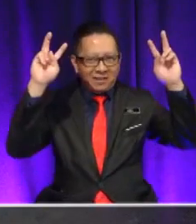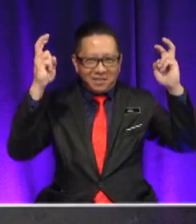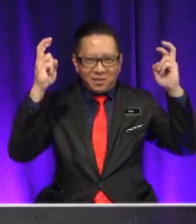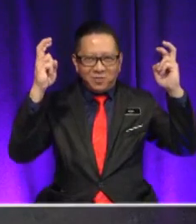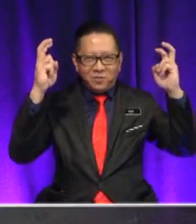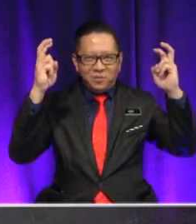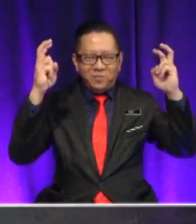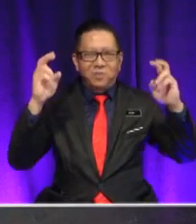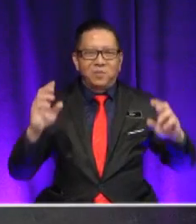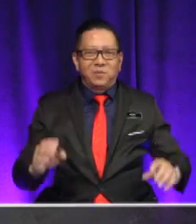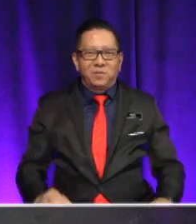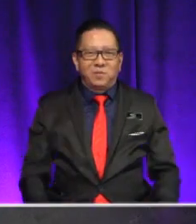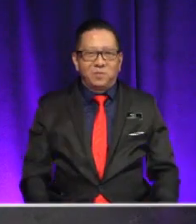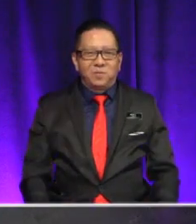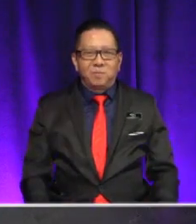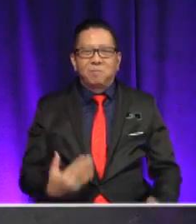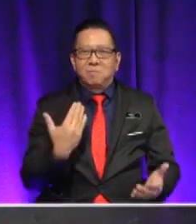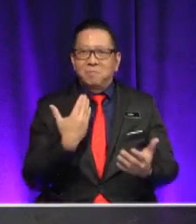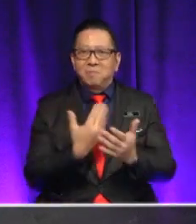pada hari ini